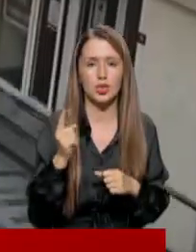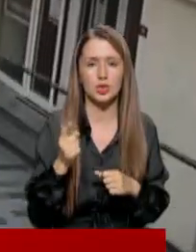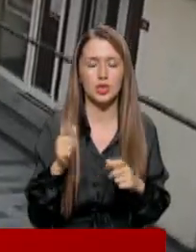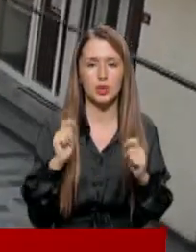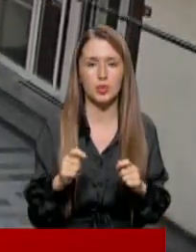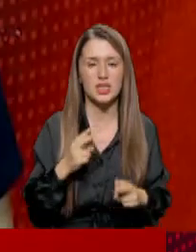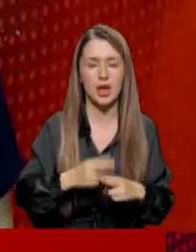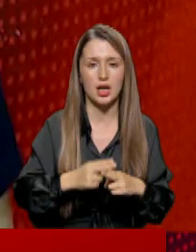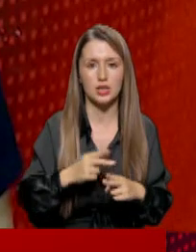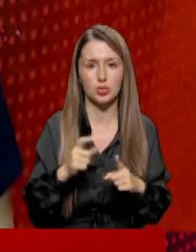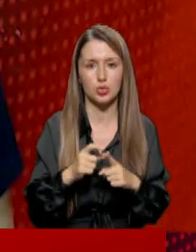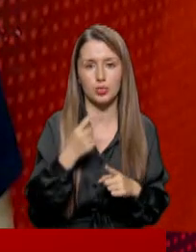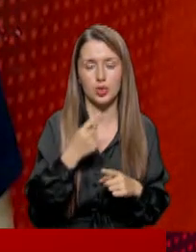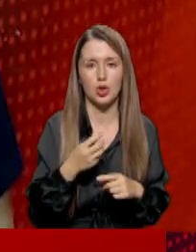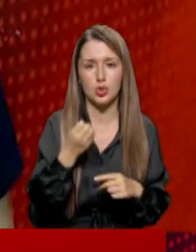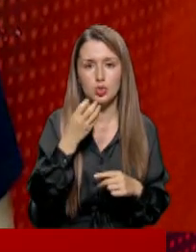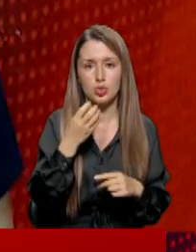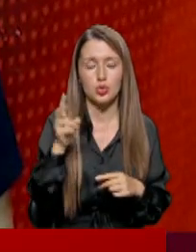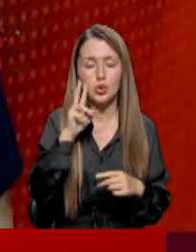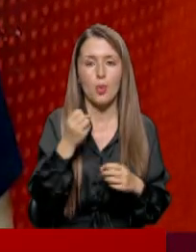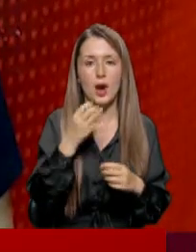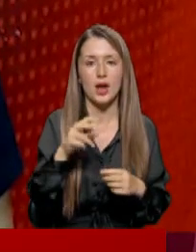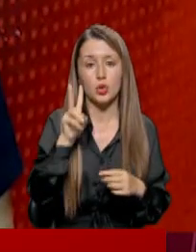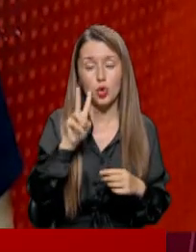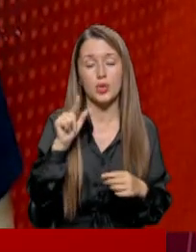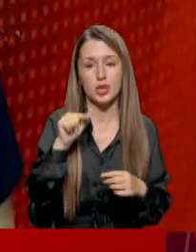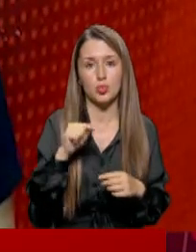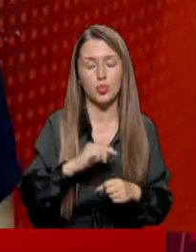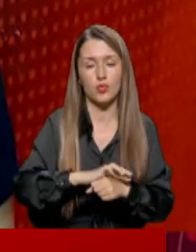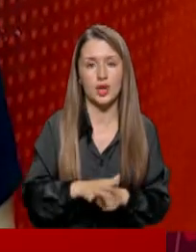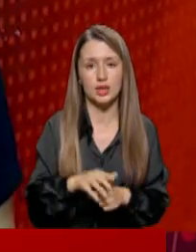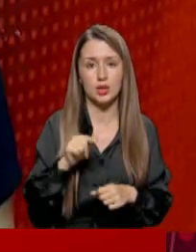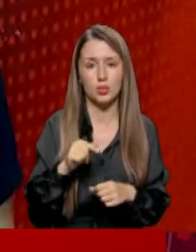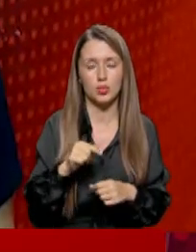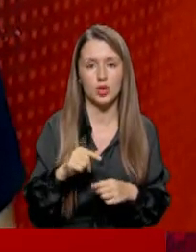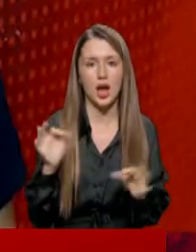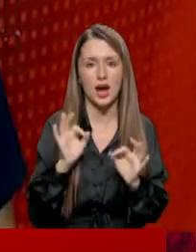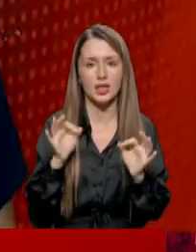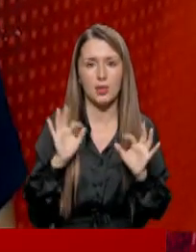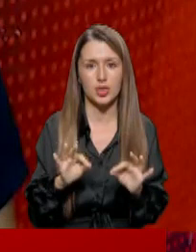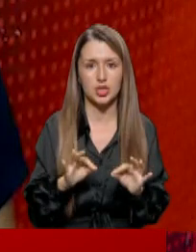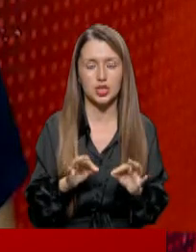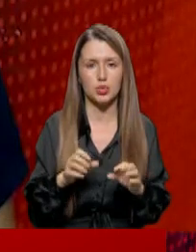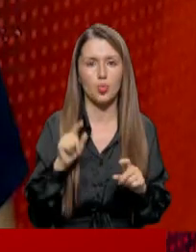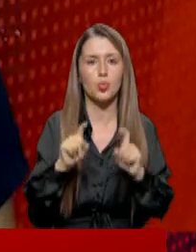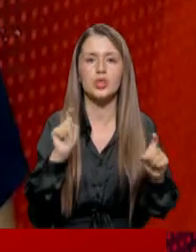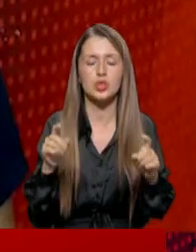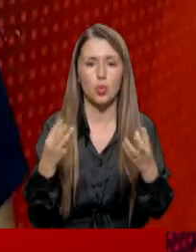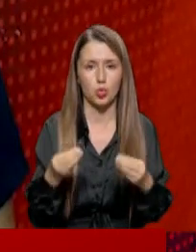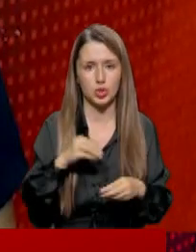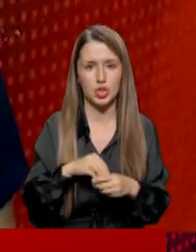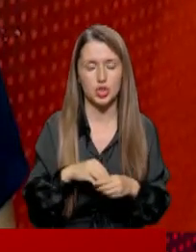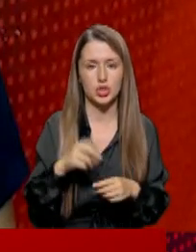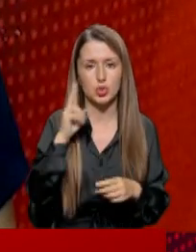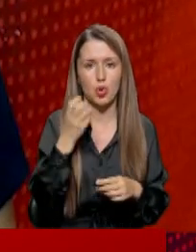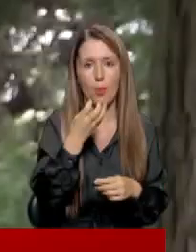yapılması acil durum diyor. Sonbaharda görmeliydik bu varyantı ama şimdi bu kadar erken başlayınca ve çok da bulaşıcı olunca